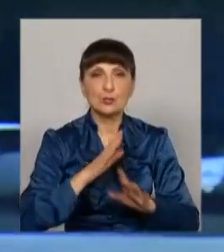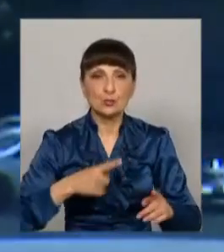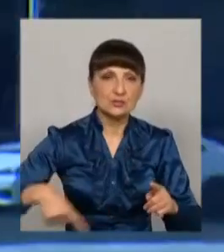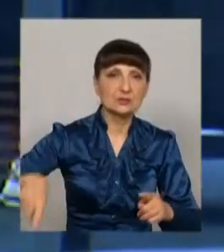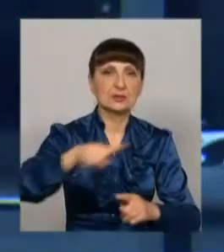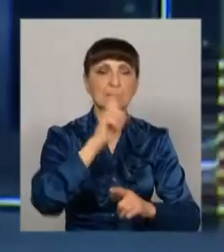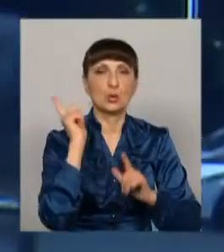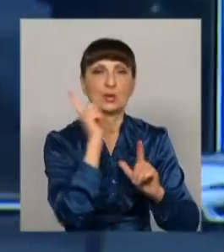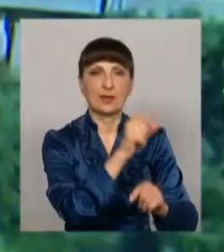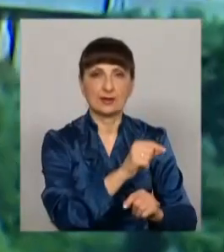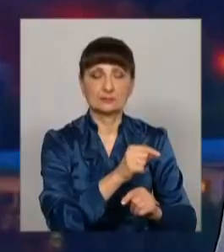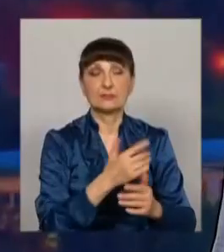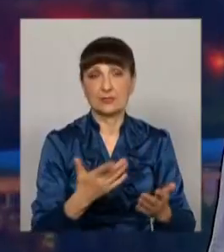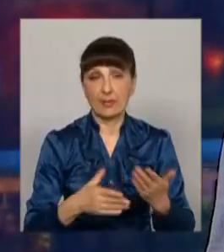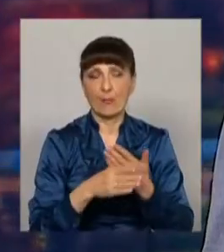города Алматы.